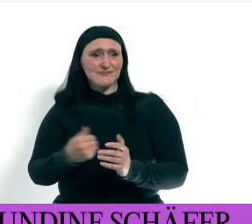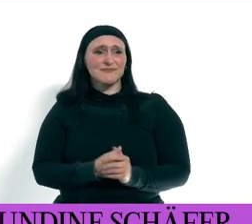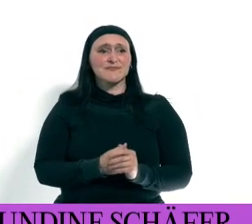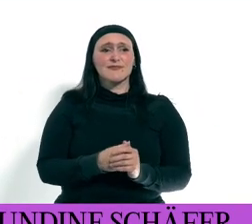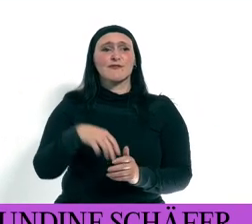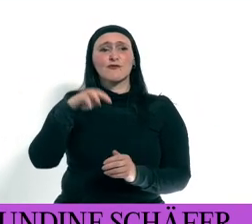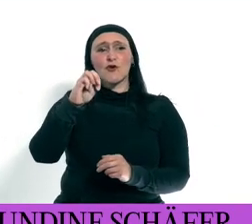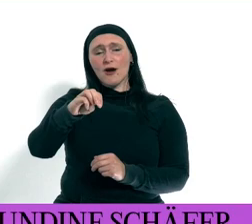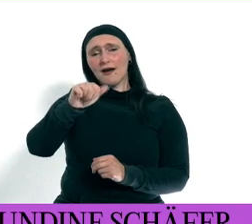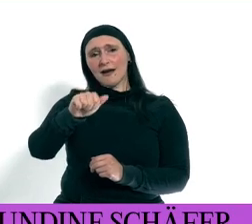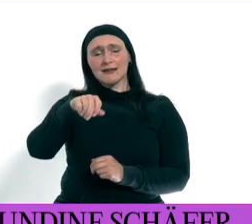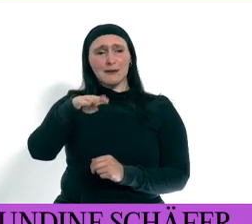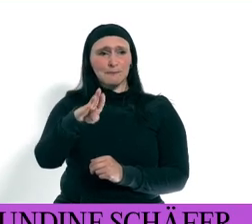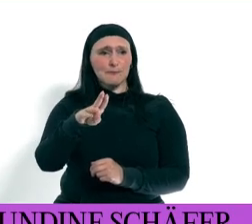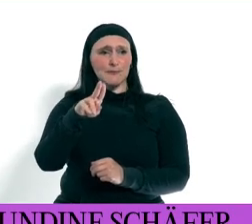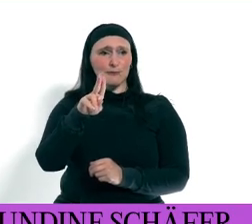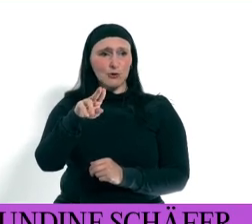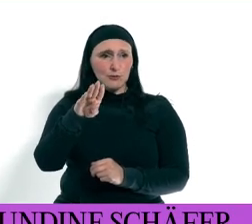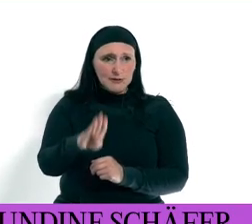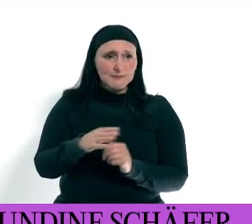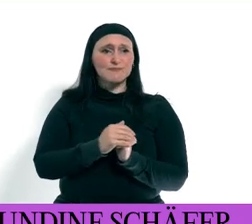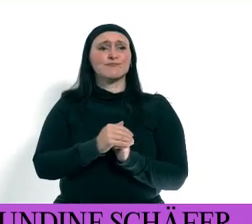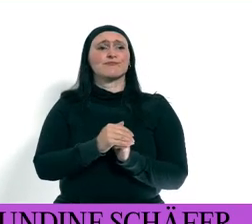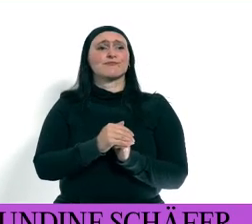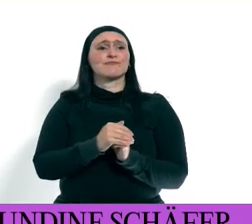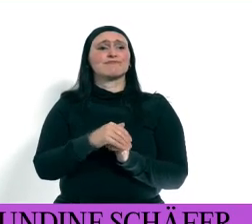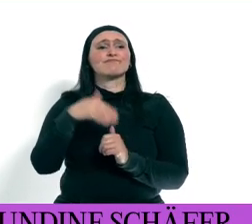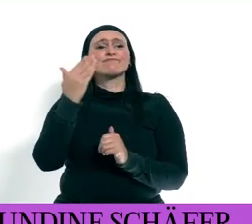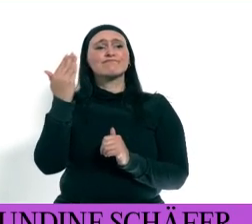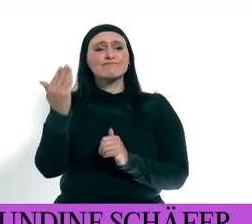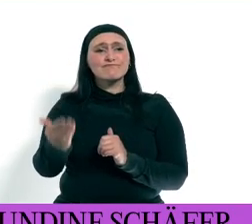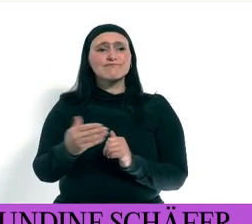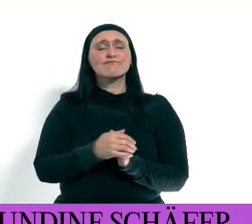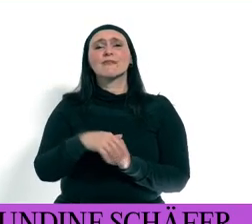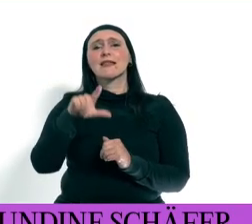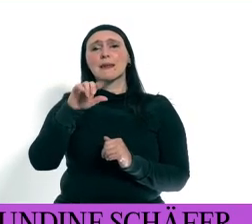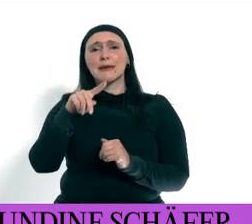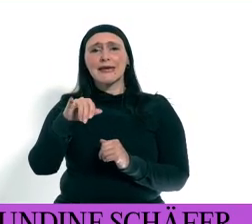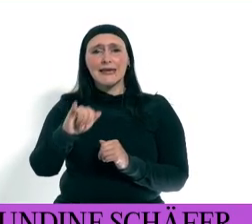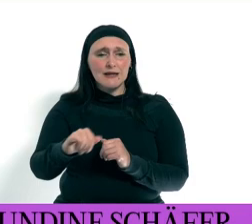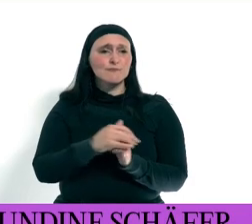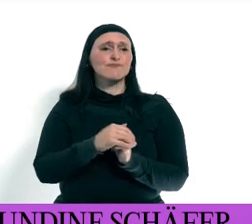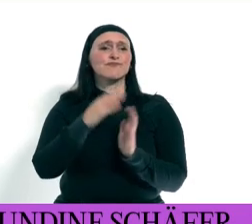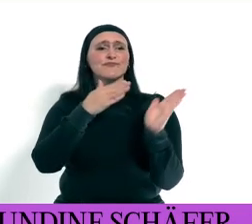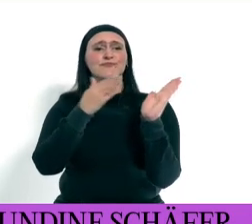und zunächst einmal Mabub, Lippi und Matthias zu Wort kommen